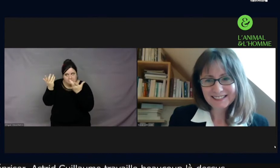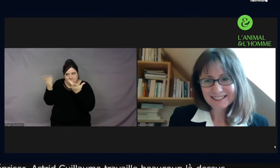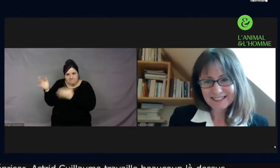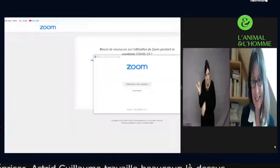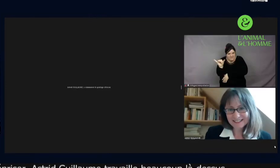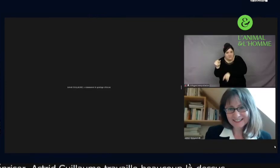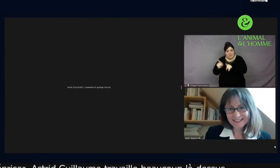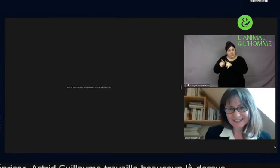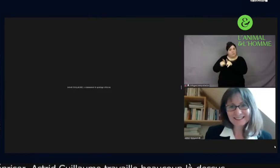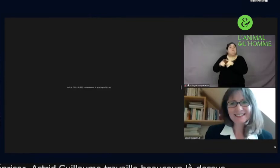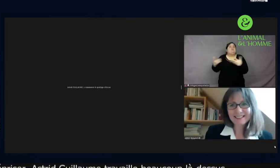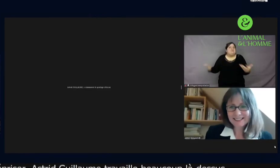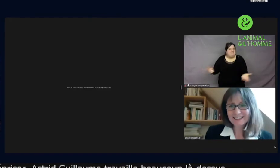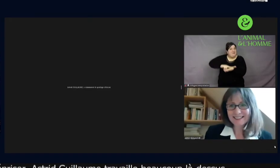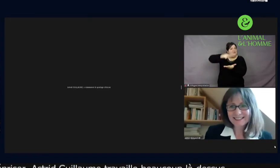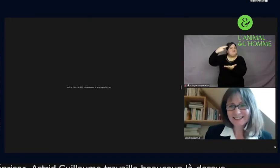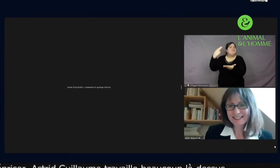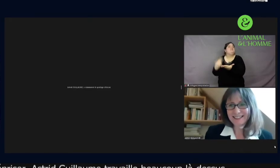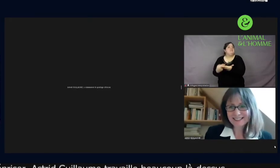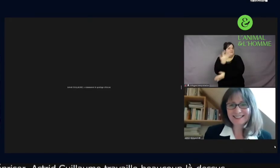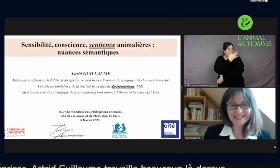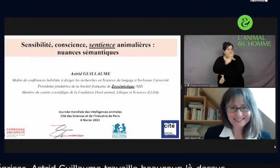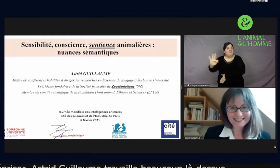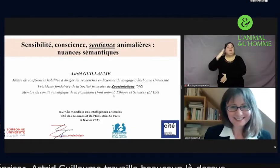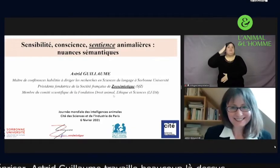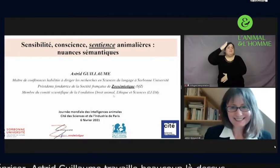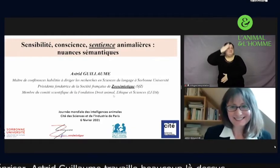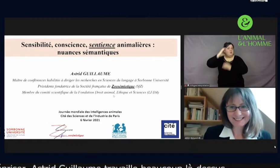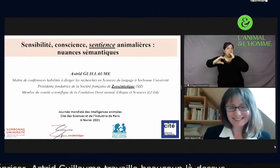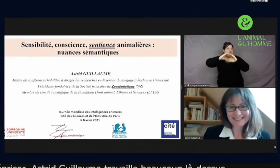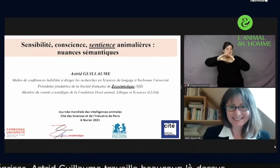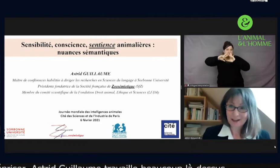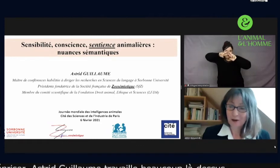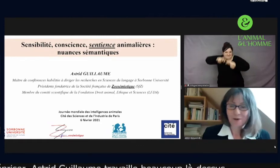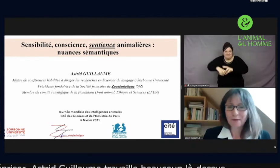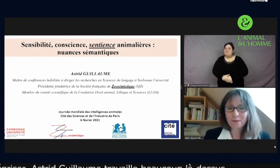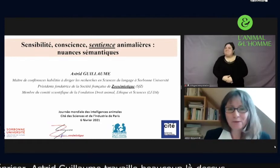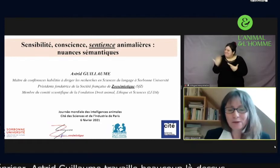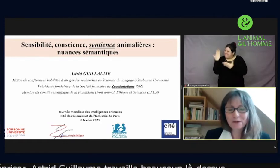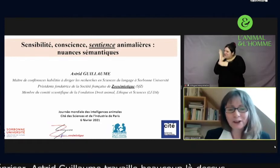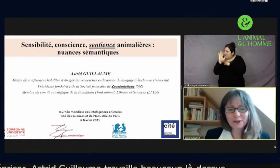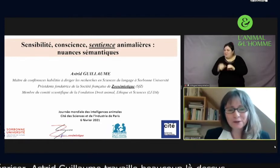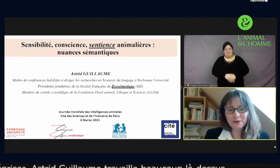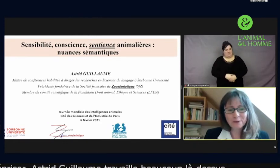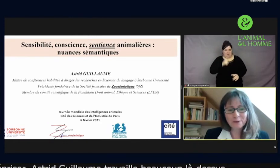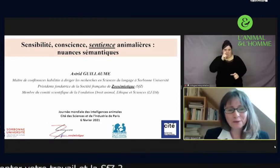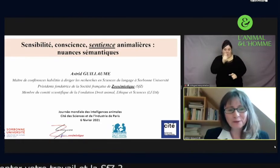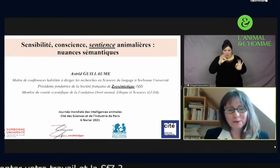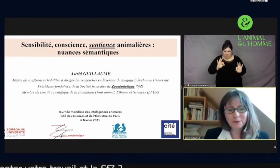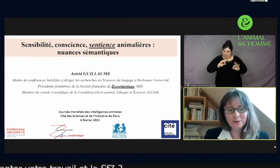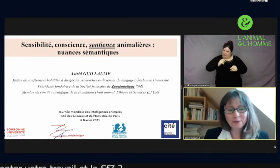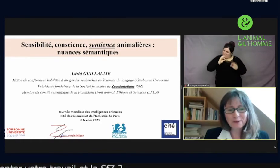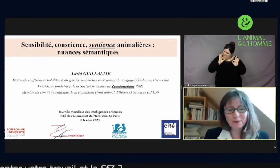zoosémiotique ? Que je prononce bien les mots quand même. – Mais vous faites toujours bien les